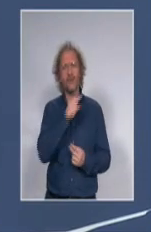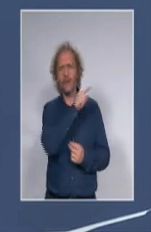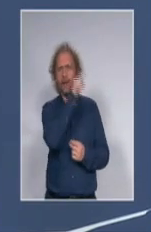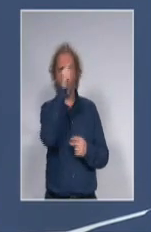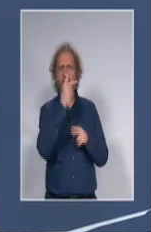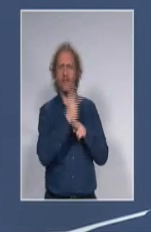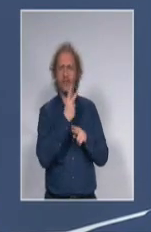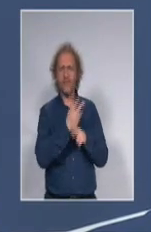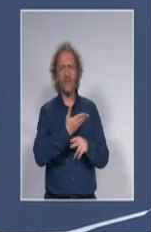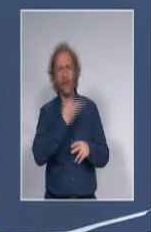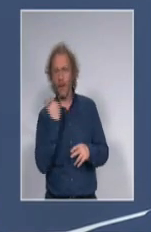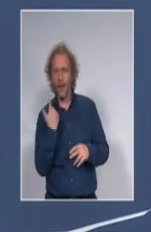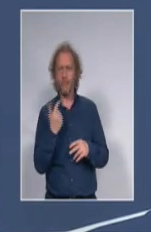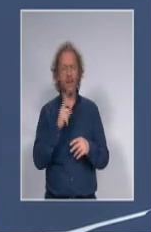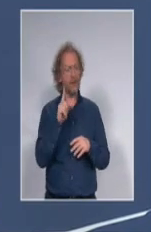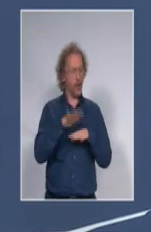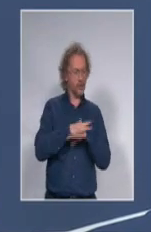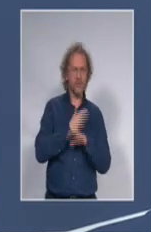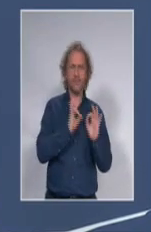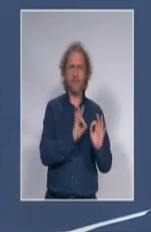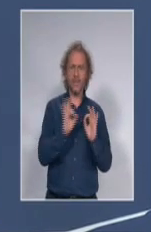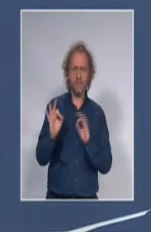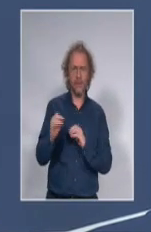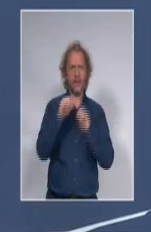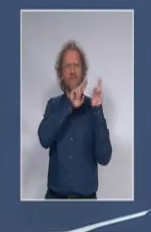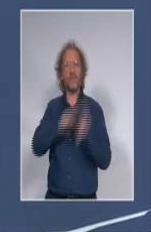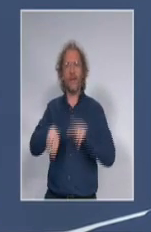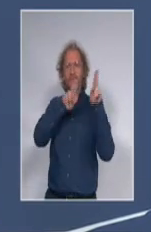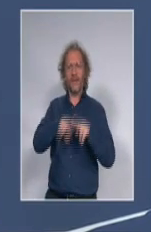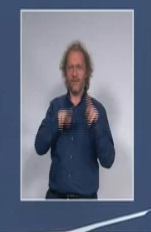pružale. I